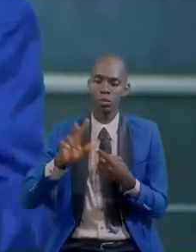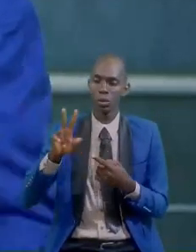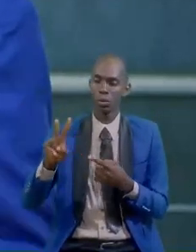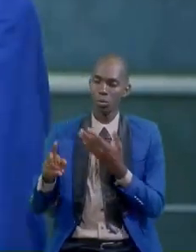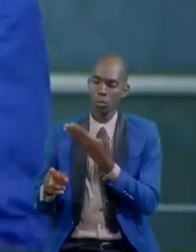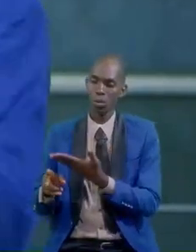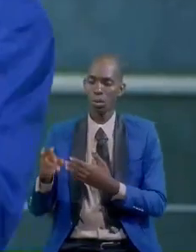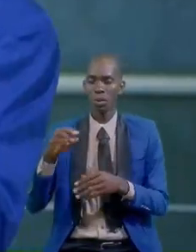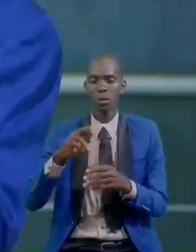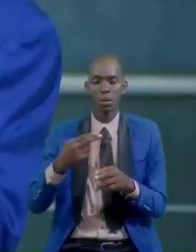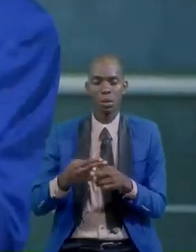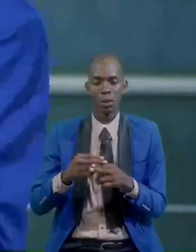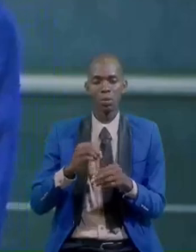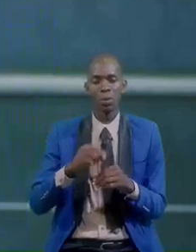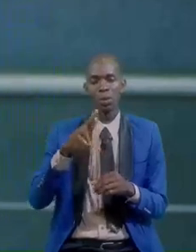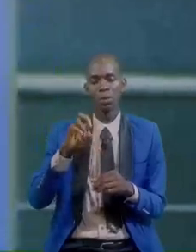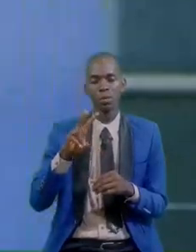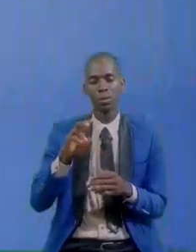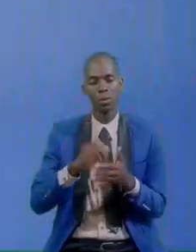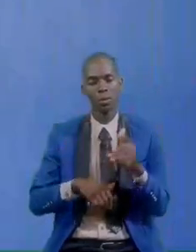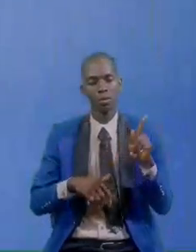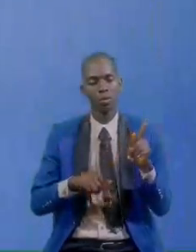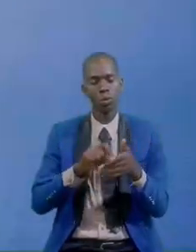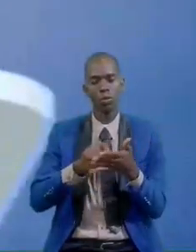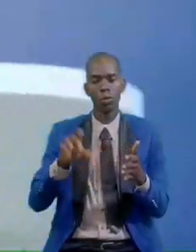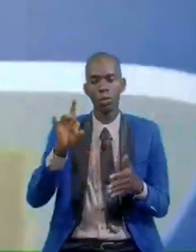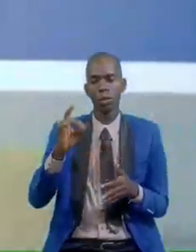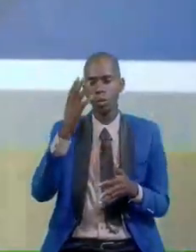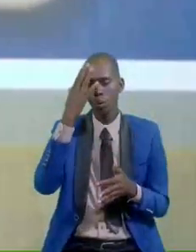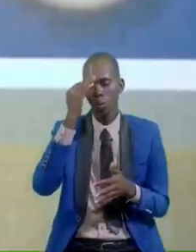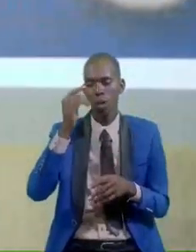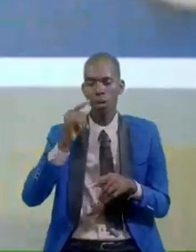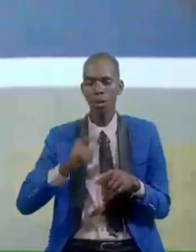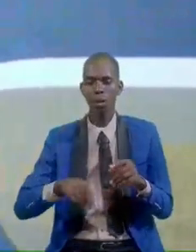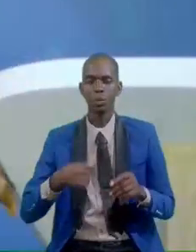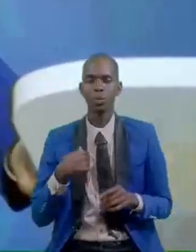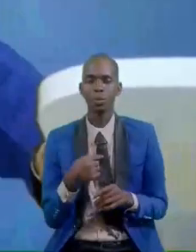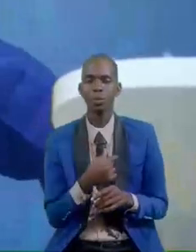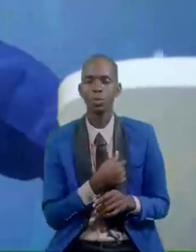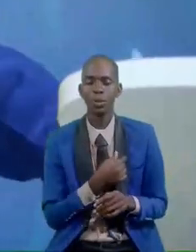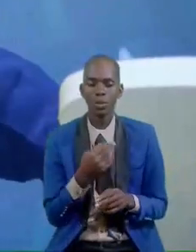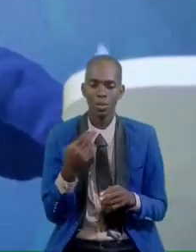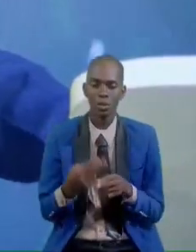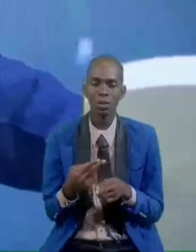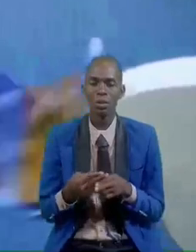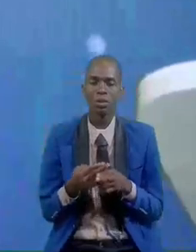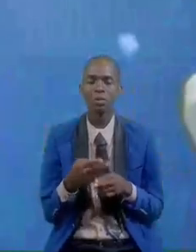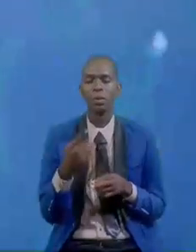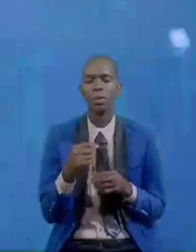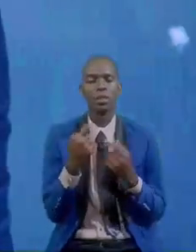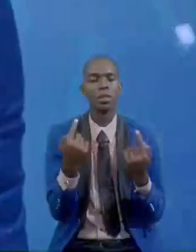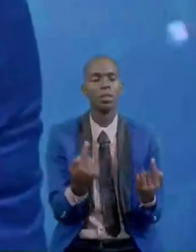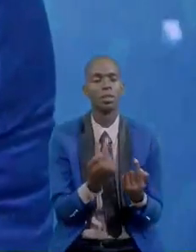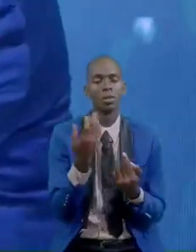mentionné en Apocalypse, chapitre 21, verset 8. Pourquoi ne devons-nous pas mentionner les péchés du